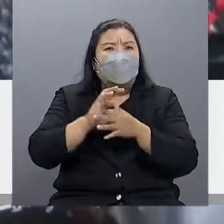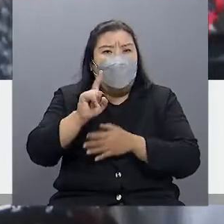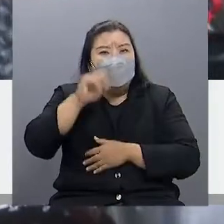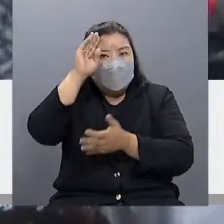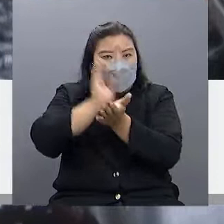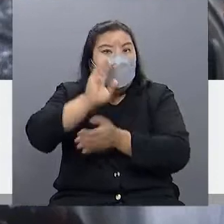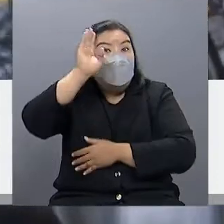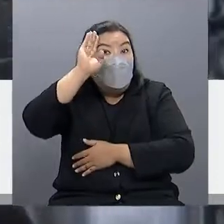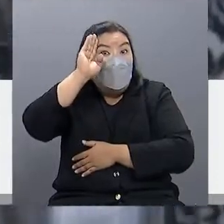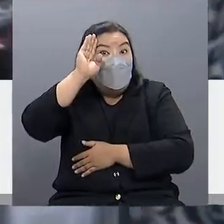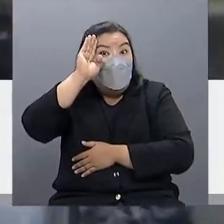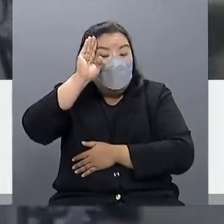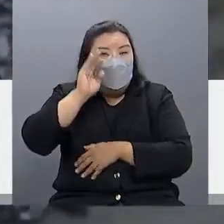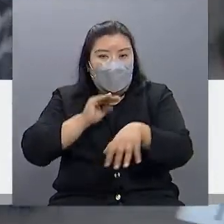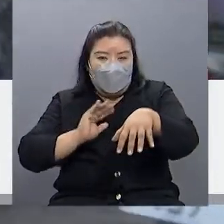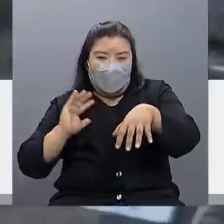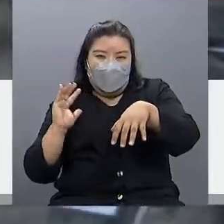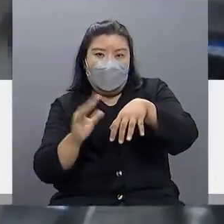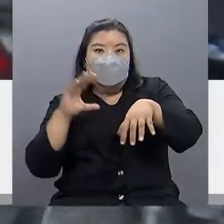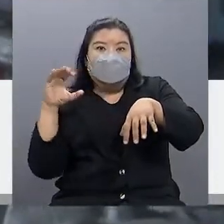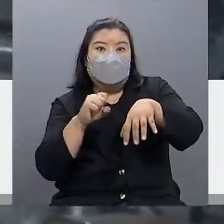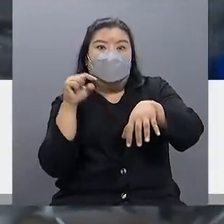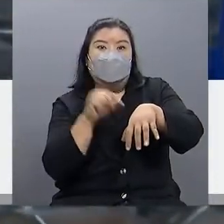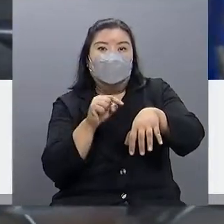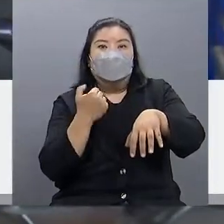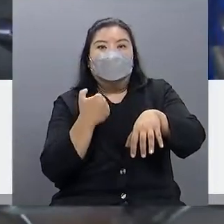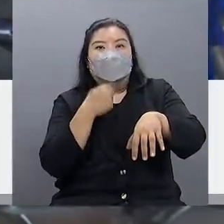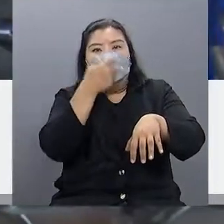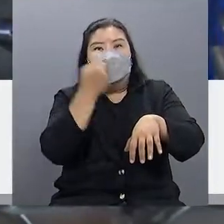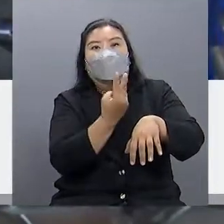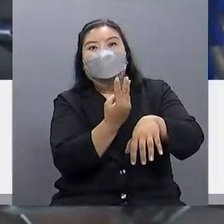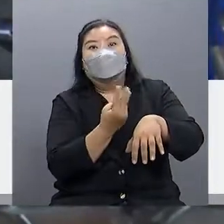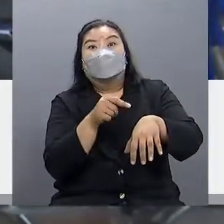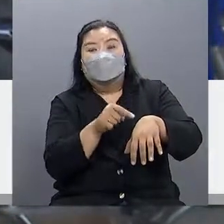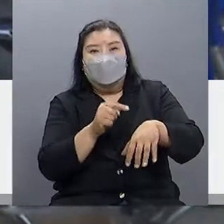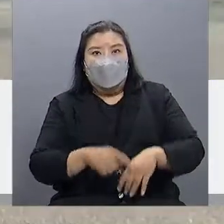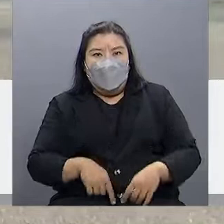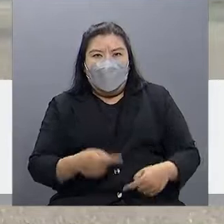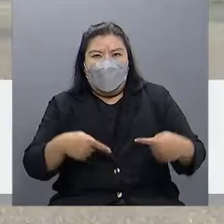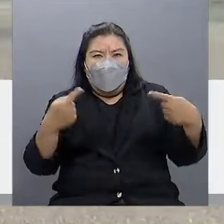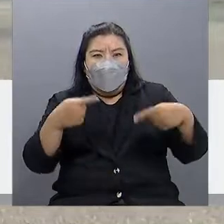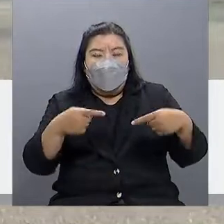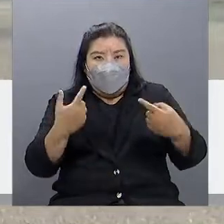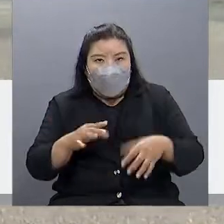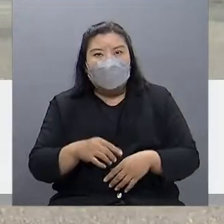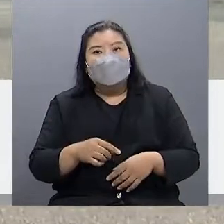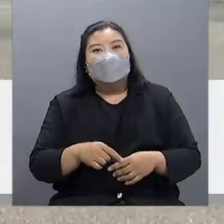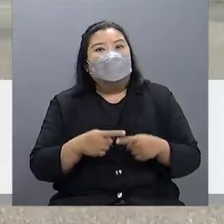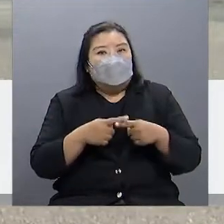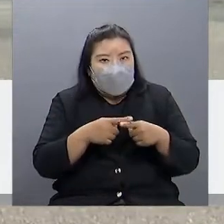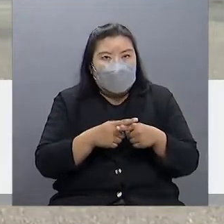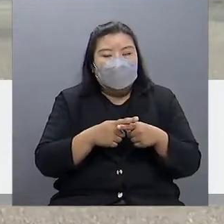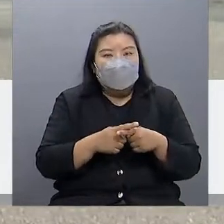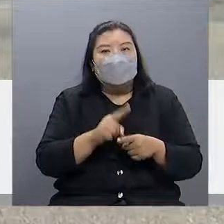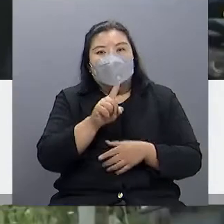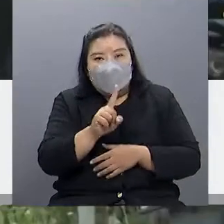ในพื้นที่จังหวัดชายแดนภาคใต้4คนจนนำไปสู่การปะทะกันเป็นเหตุให้มีผู้เสียชีวิต3คนส่วนอีก1คนได้รับบาดเจ็บค่ะซึ่งป